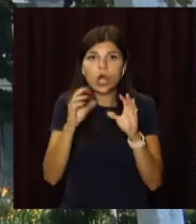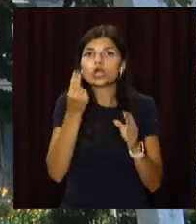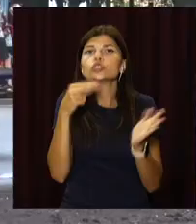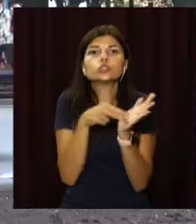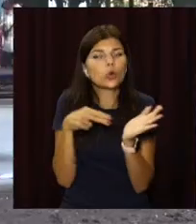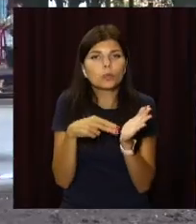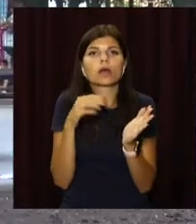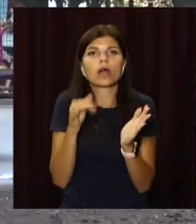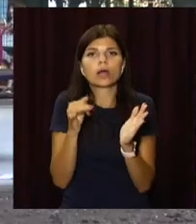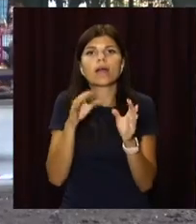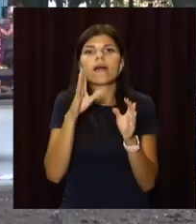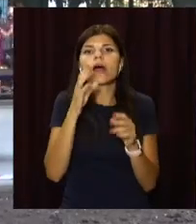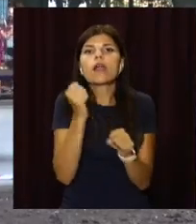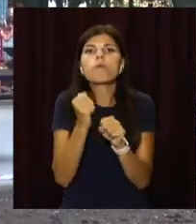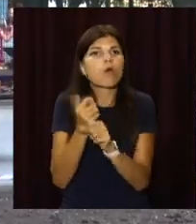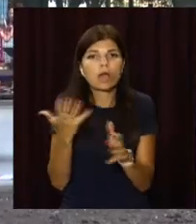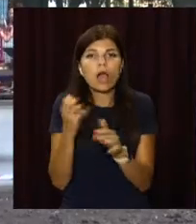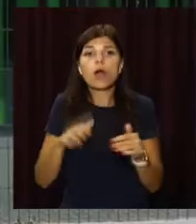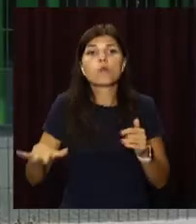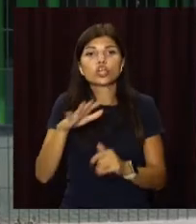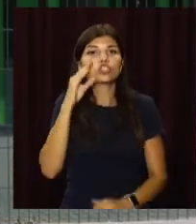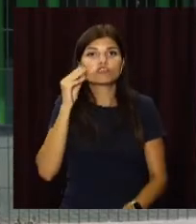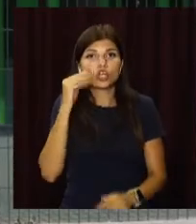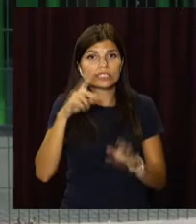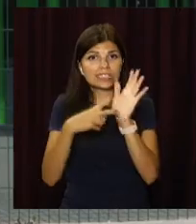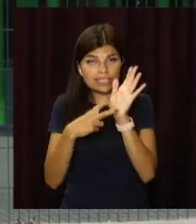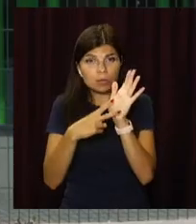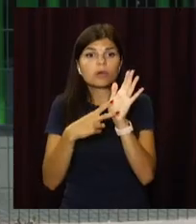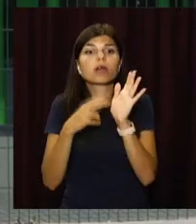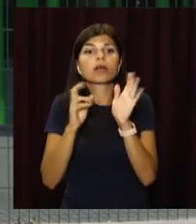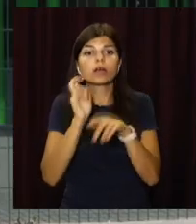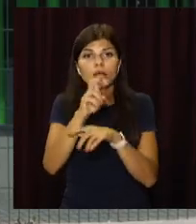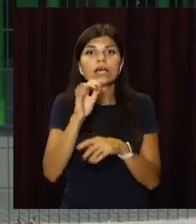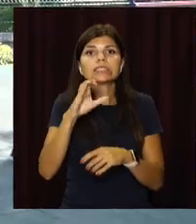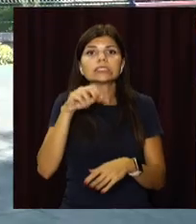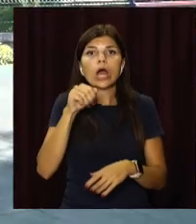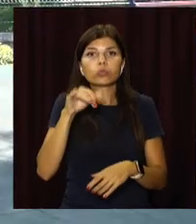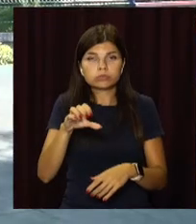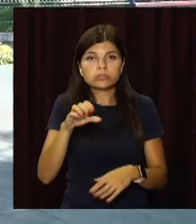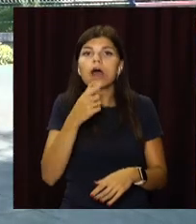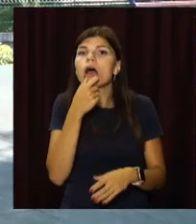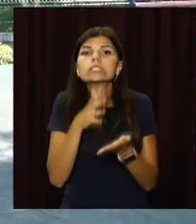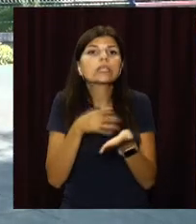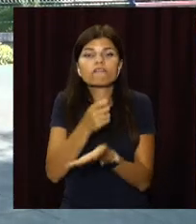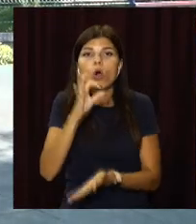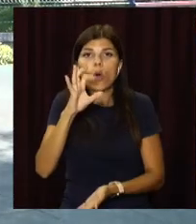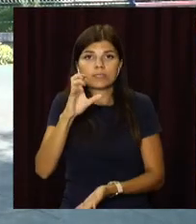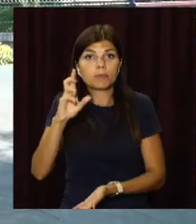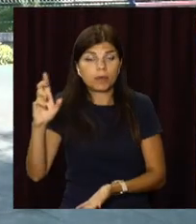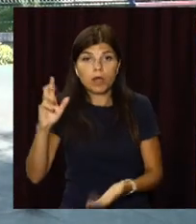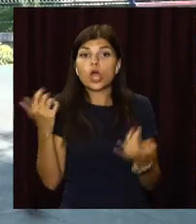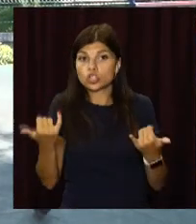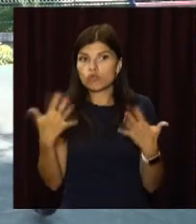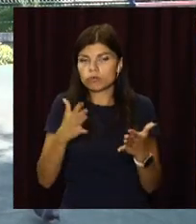робіт. А потім на площу Шевченка, 7, перевірити статус заявки ОСББ. Наразі об'єднання співвласників вже подали понад